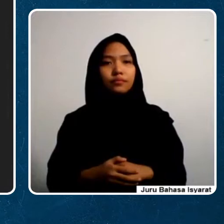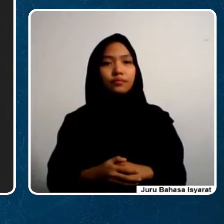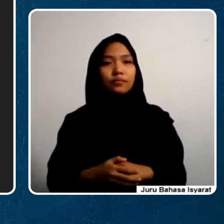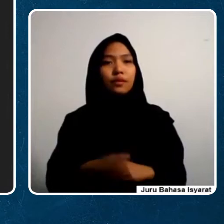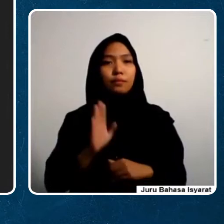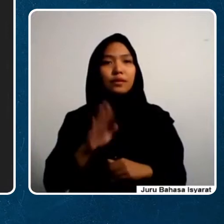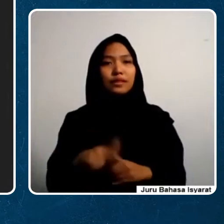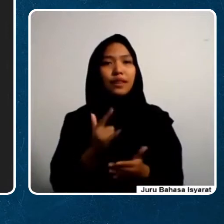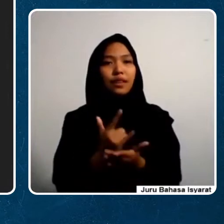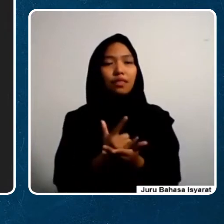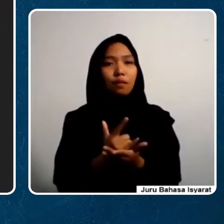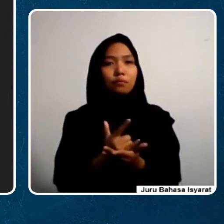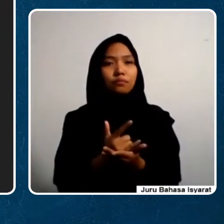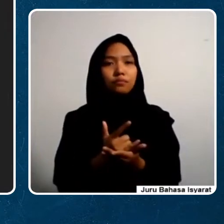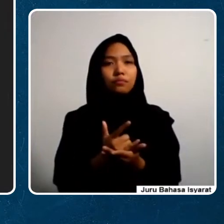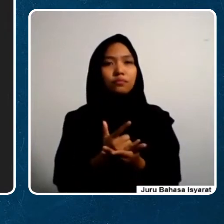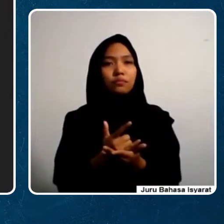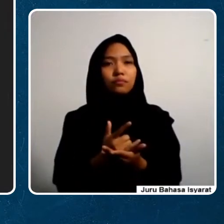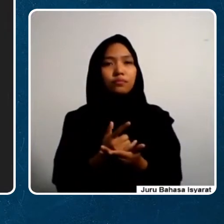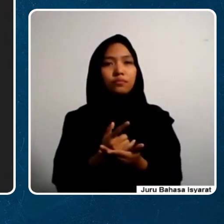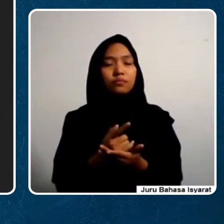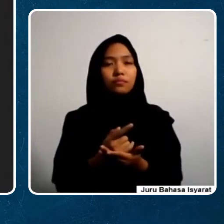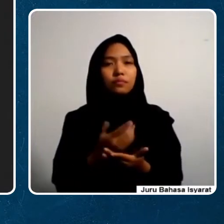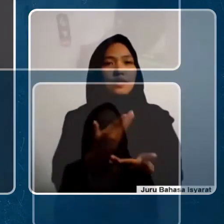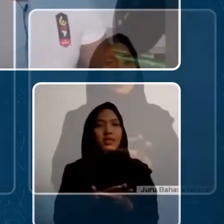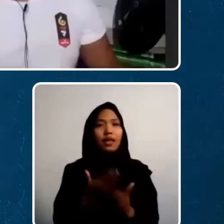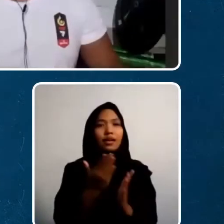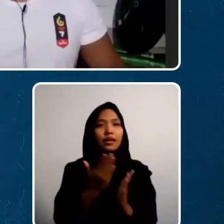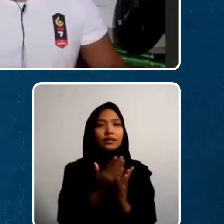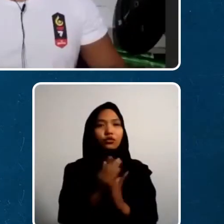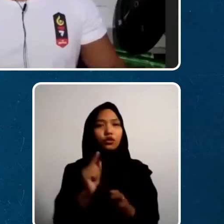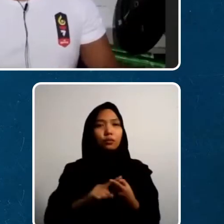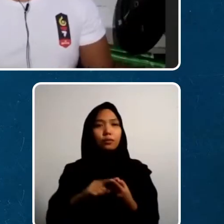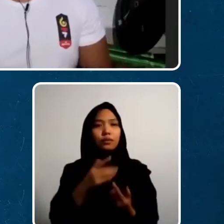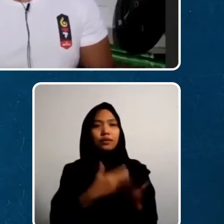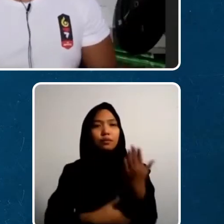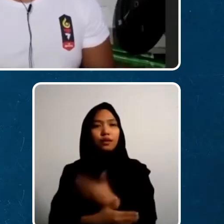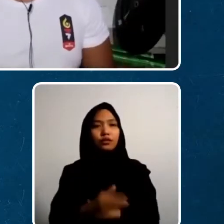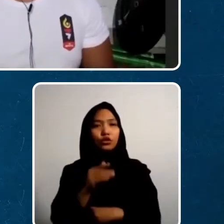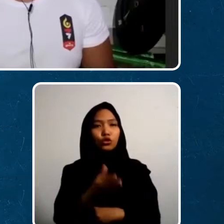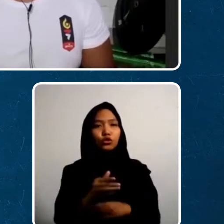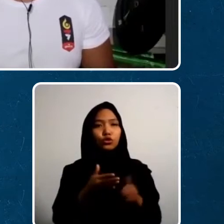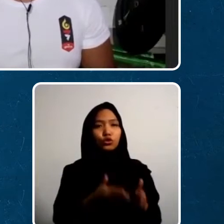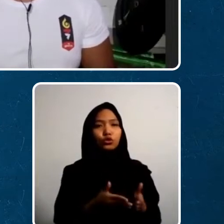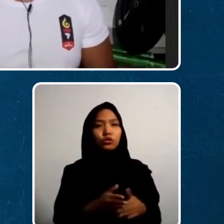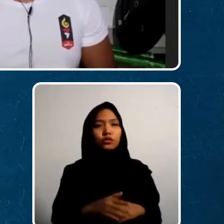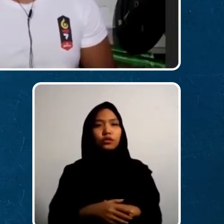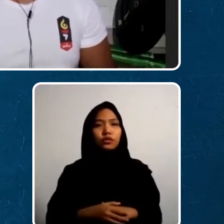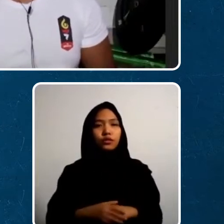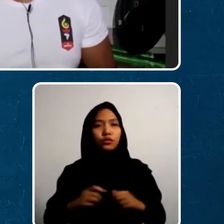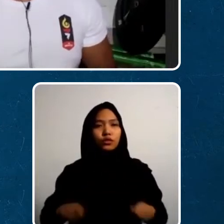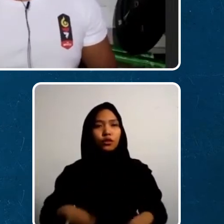naik. Dan untuk program-program selanjutnya kita tetap masih dalam